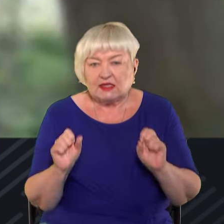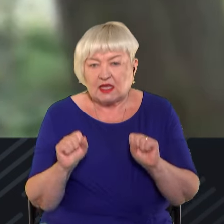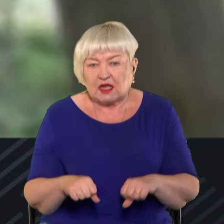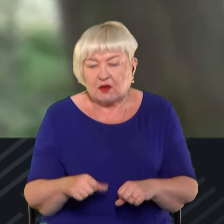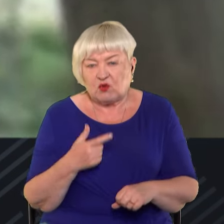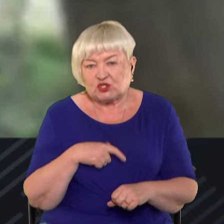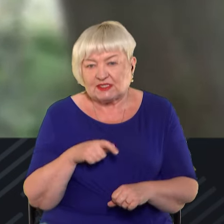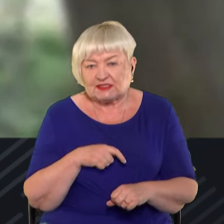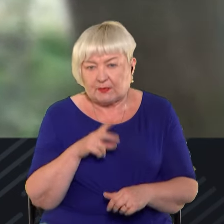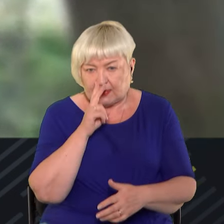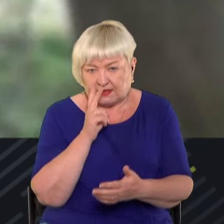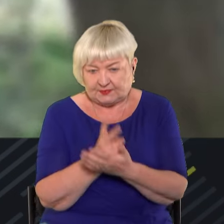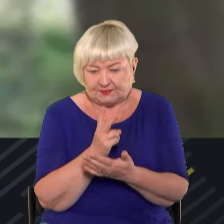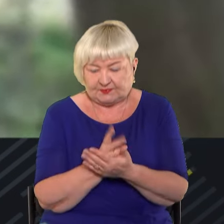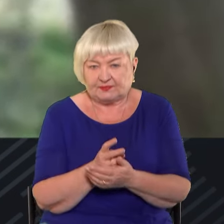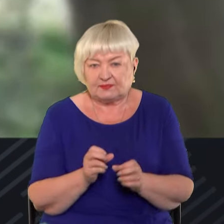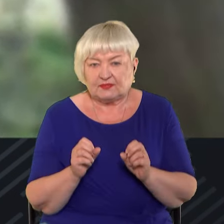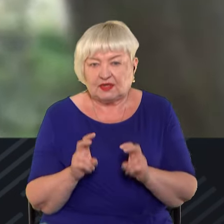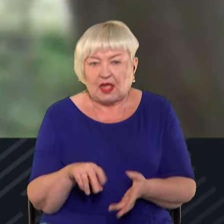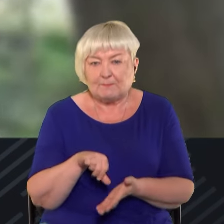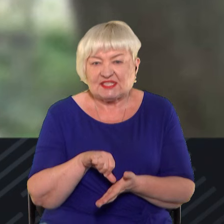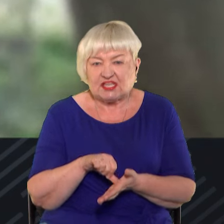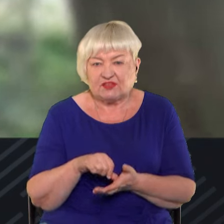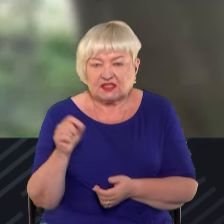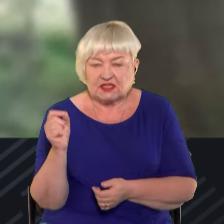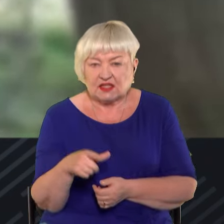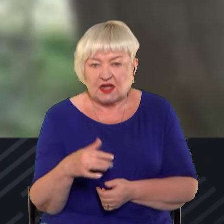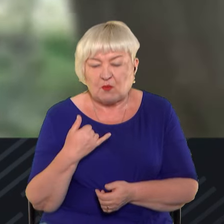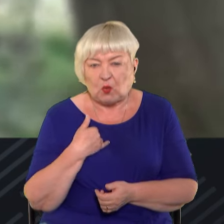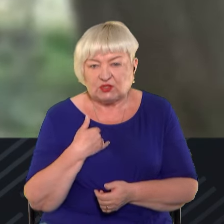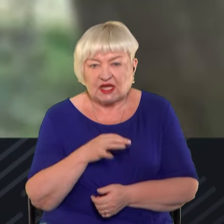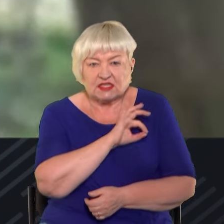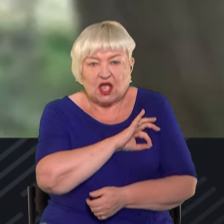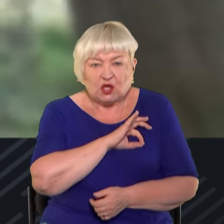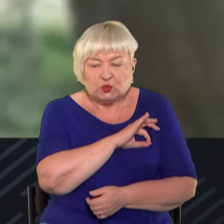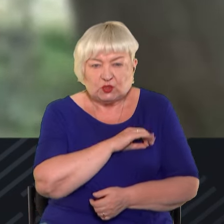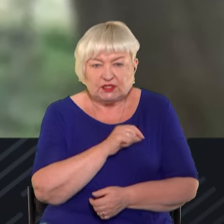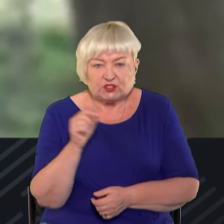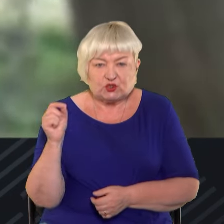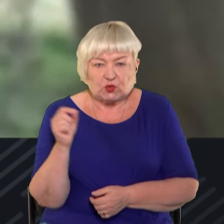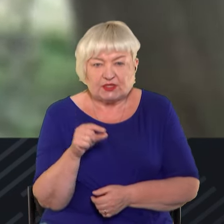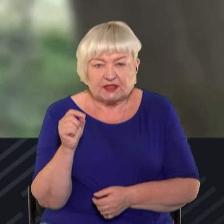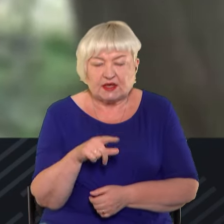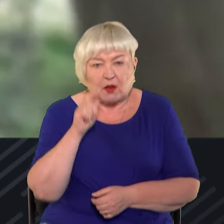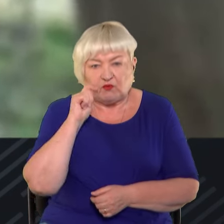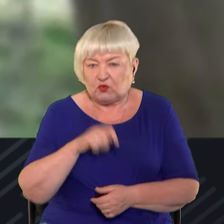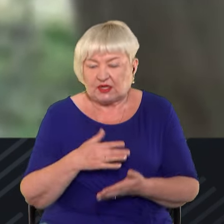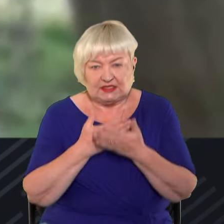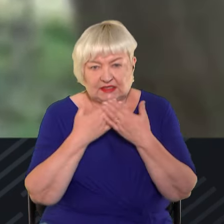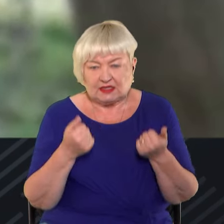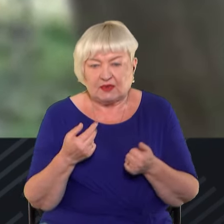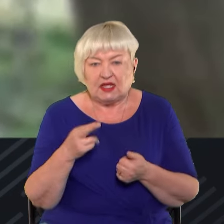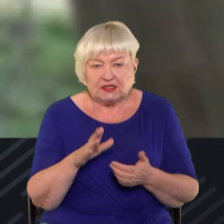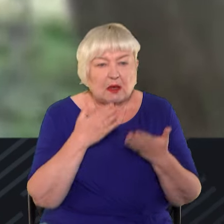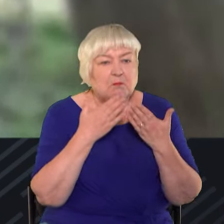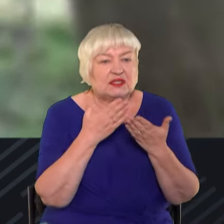якби презентувати та, як представник телеграму. В нас юридичного телеграму в Україні немає. Я